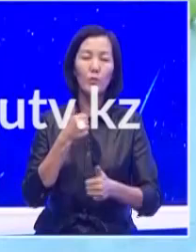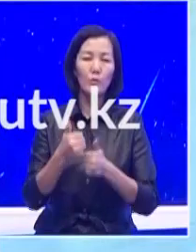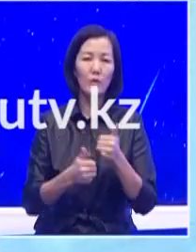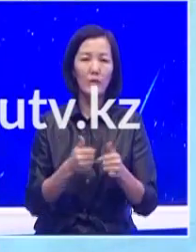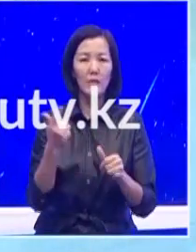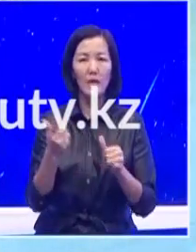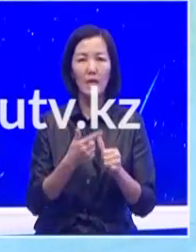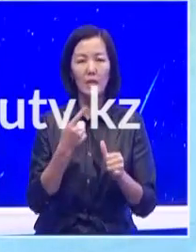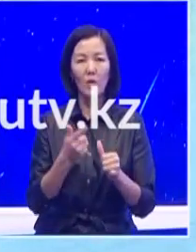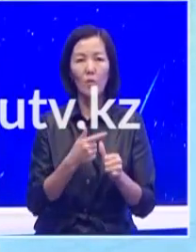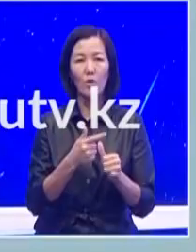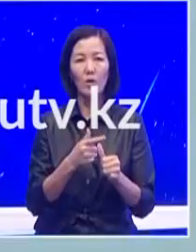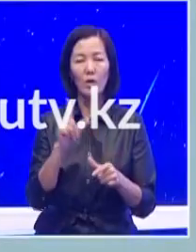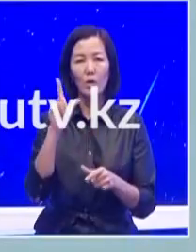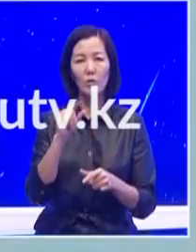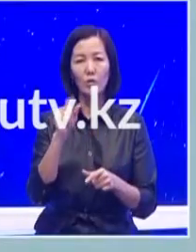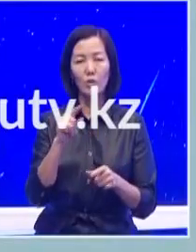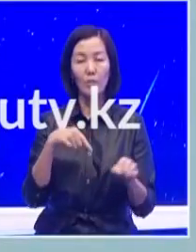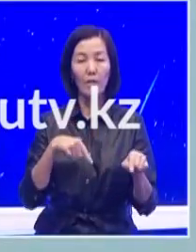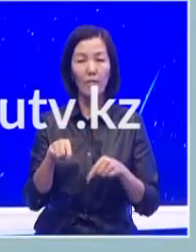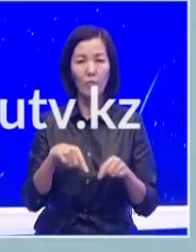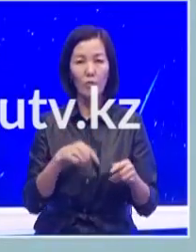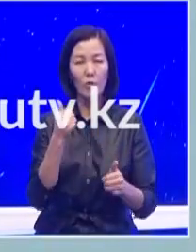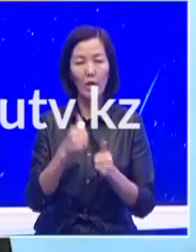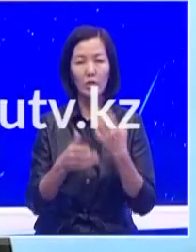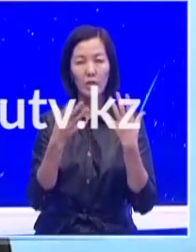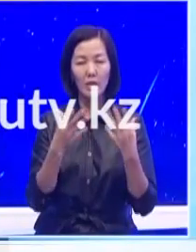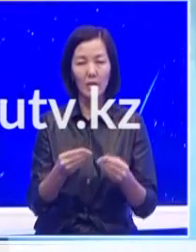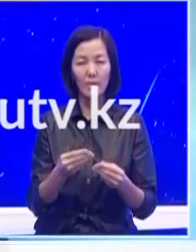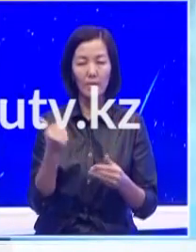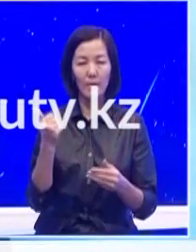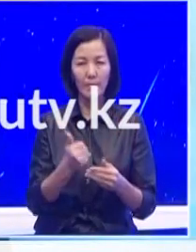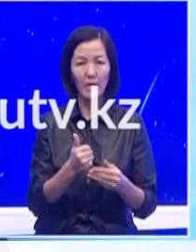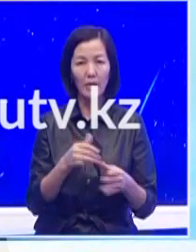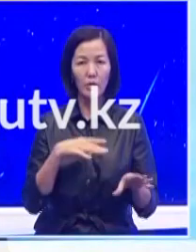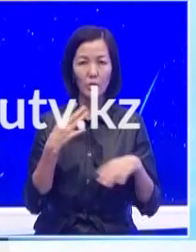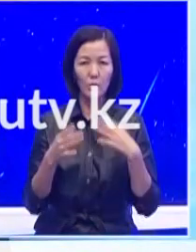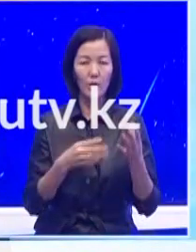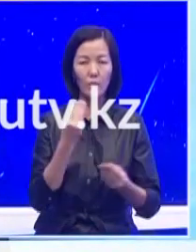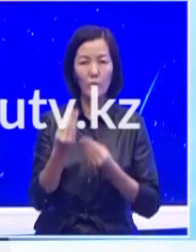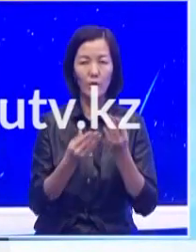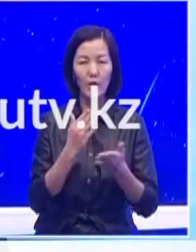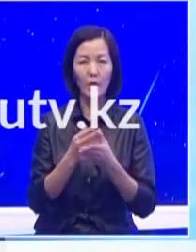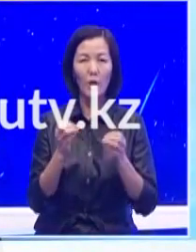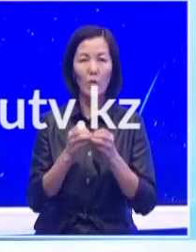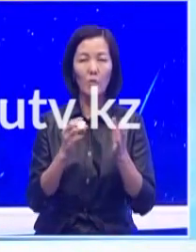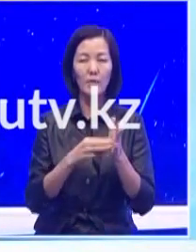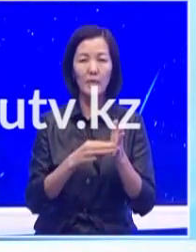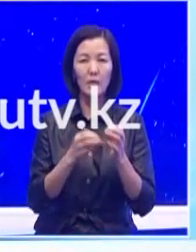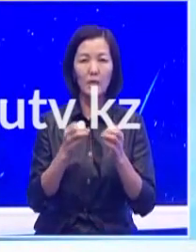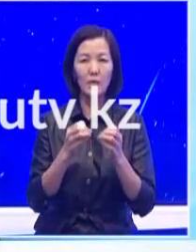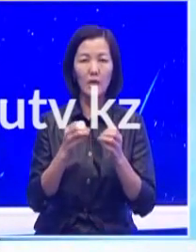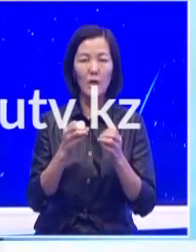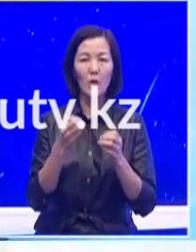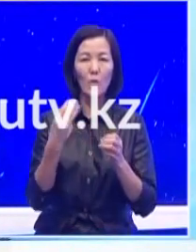атауы дүйсенбілік футбол деп аталады. Турнирге қатысушы жастардың жас ерекшелігі 18-35 жас